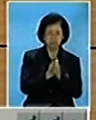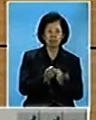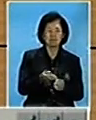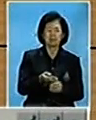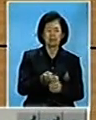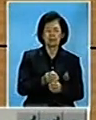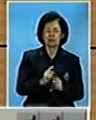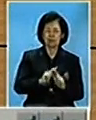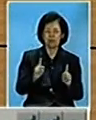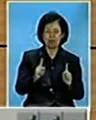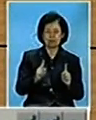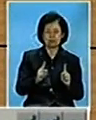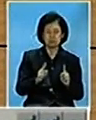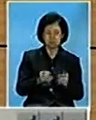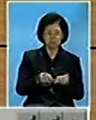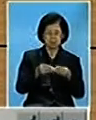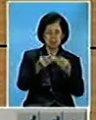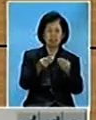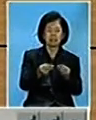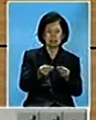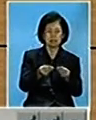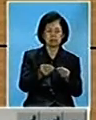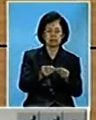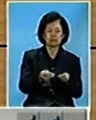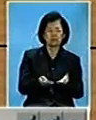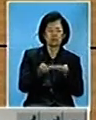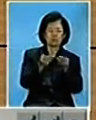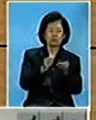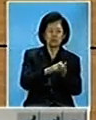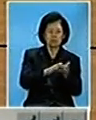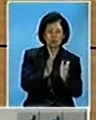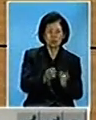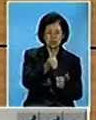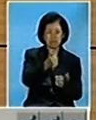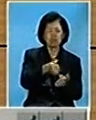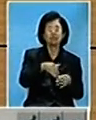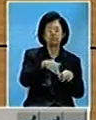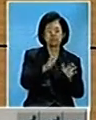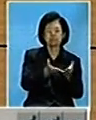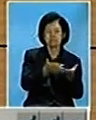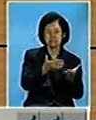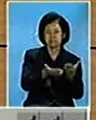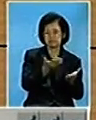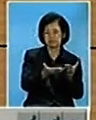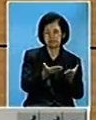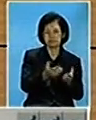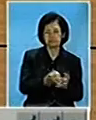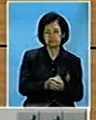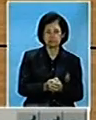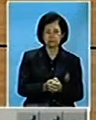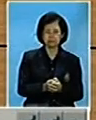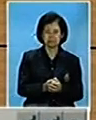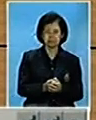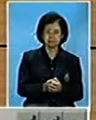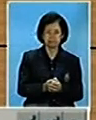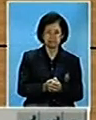ที่ให้อภัยดังกล่าวนั้นถ้าให้อภัยคนดีก็แล้วไปครับท่านประธานที่เคาร